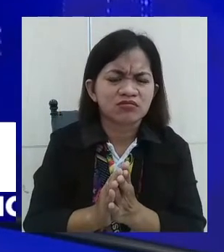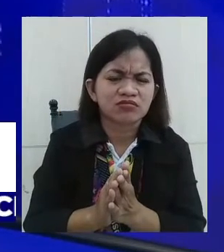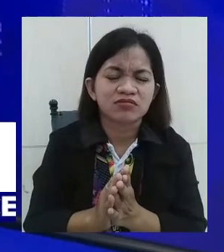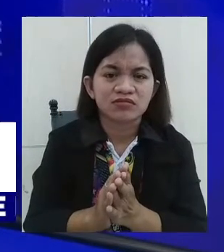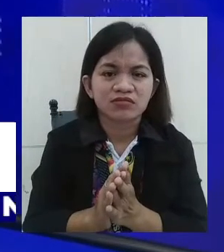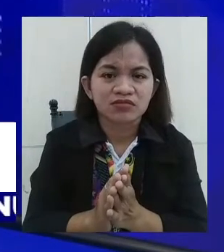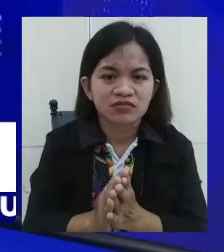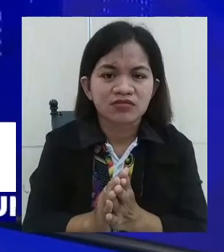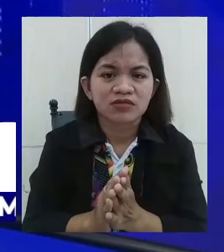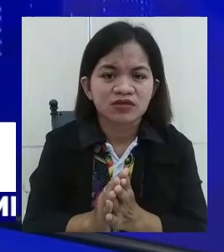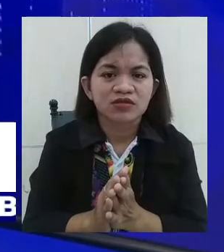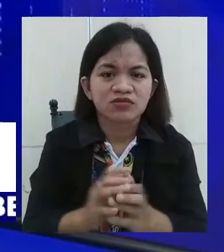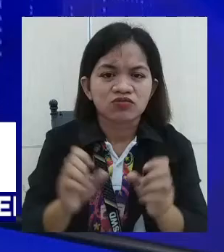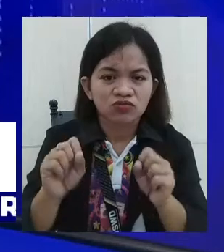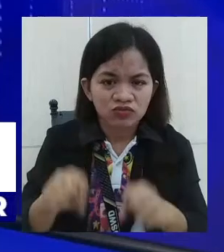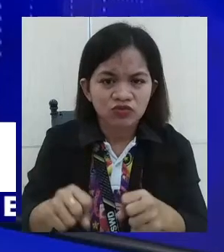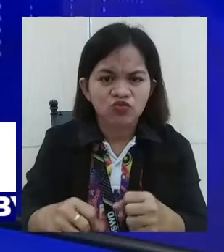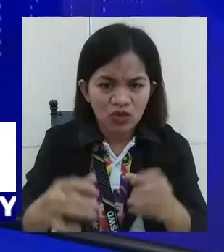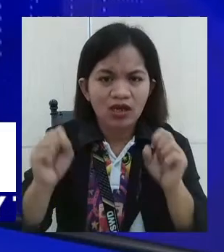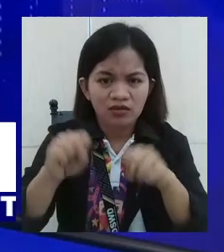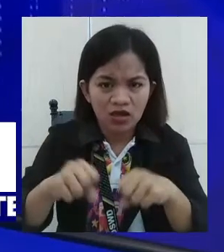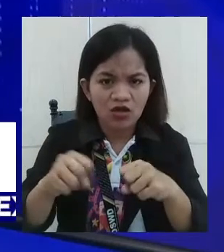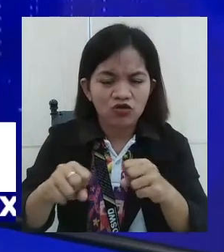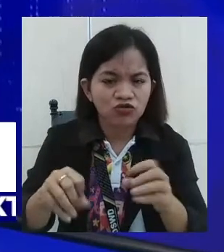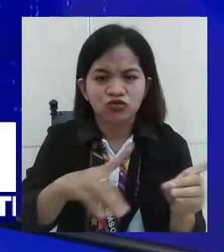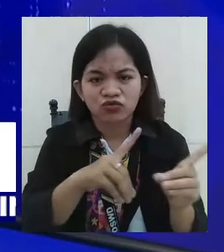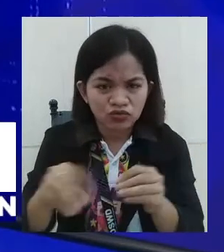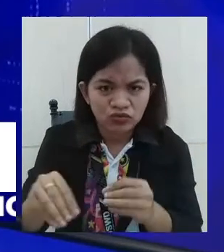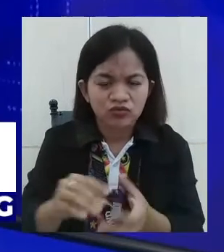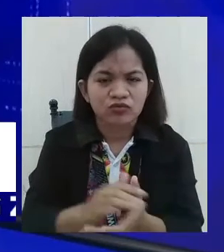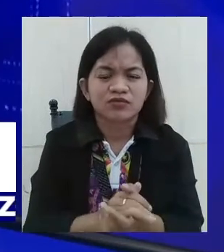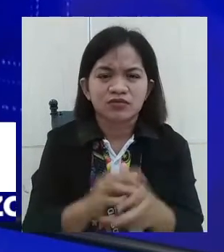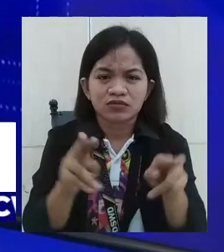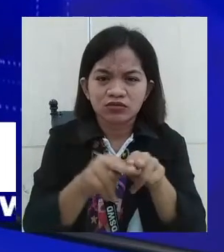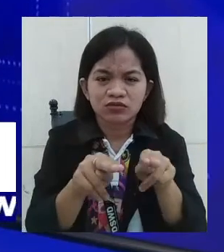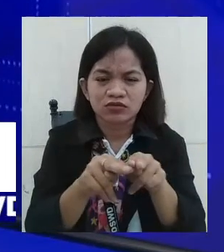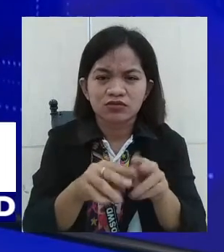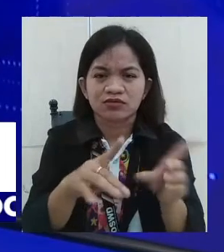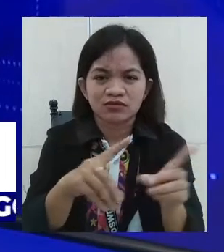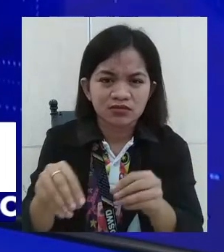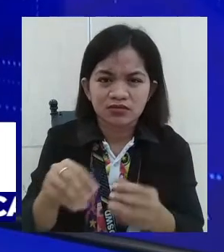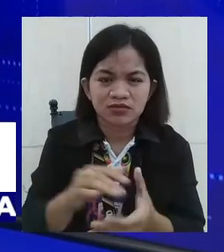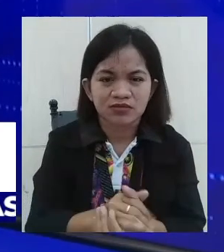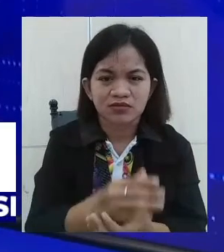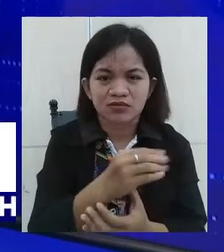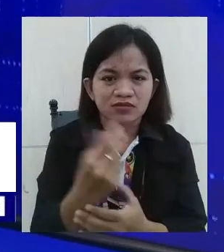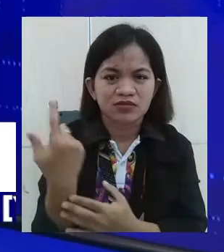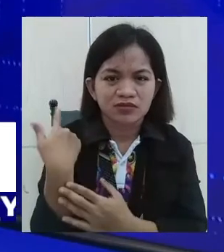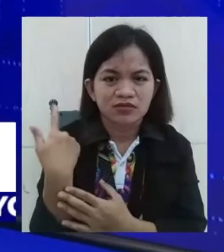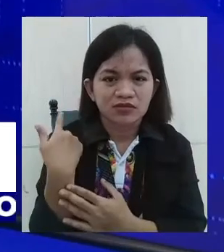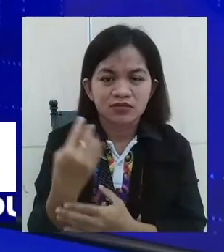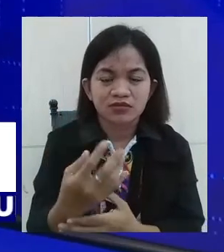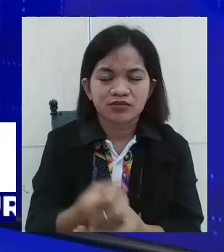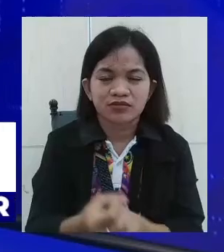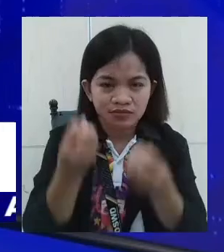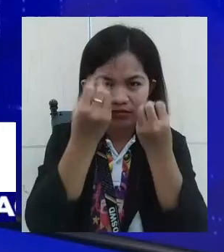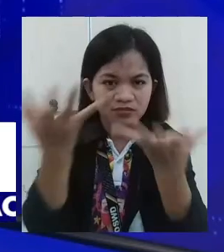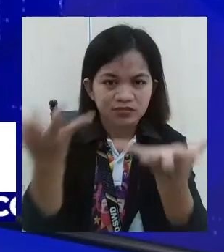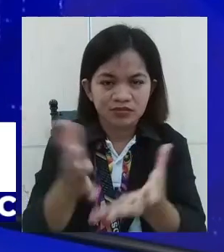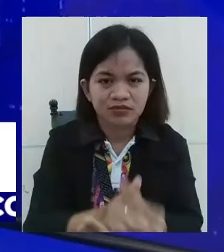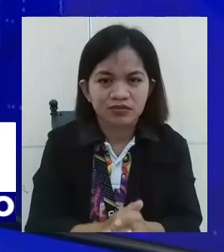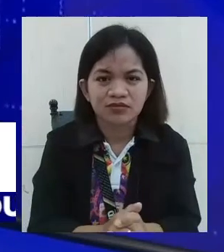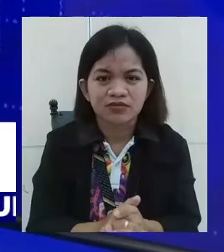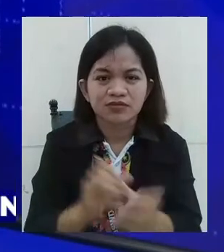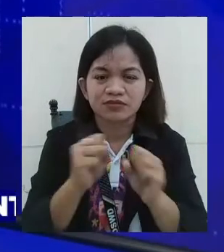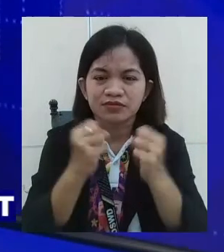factor to nation building. So siguro yun ang aking panawagan lang sa sektor. Halimbawa, sa isang community or in